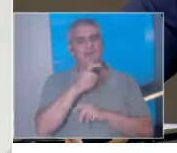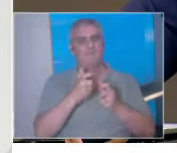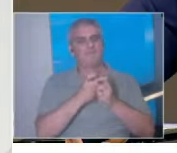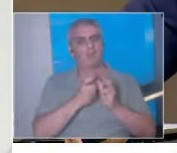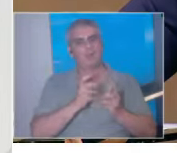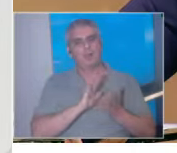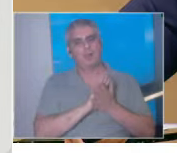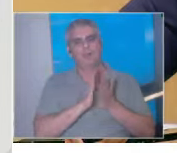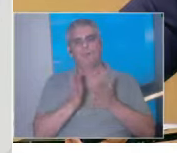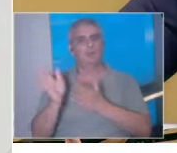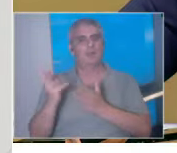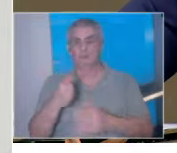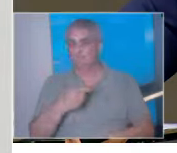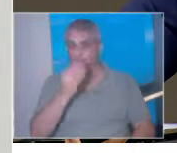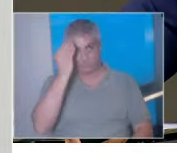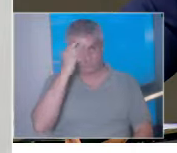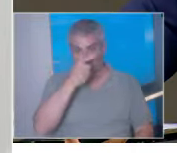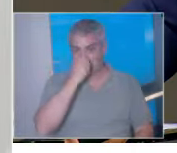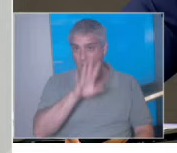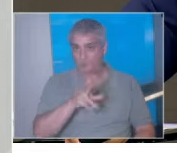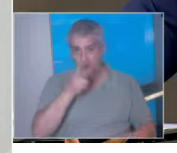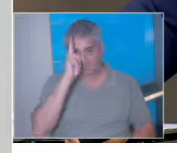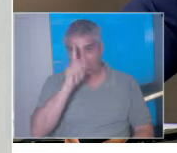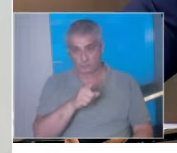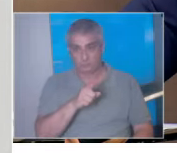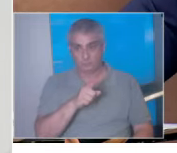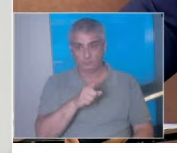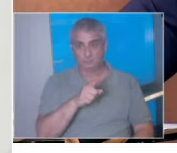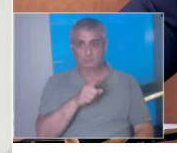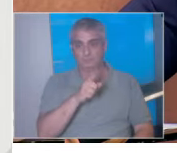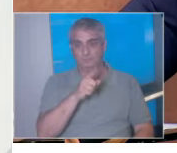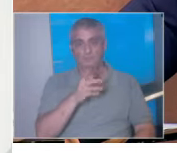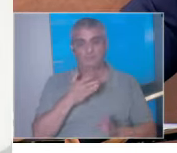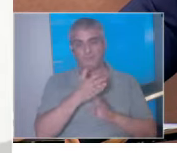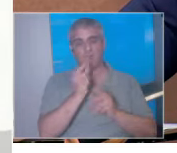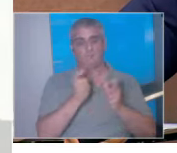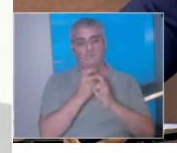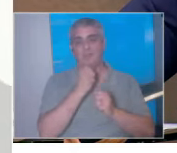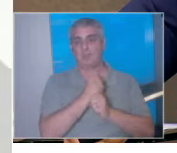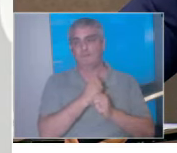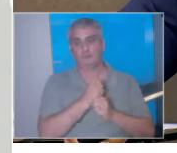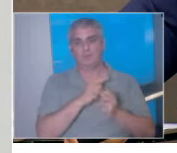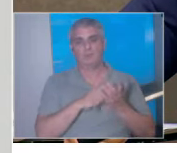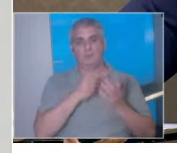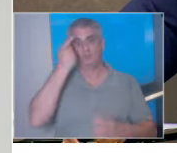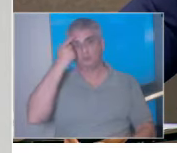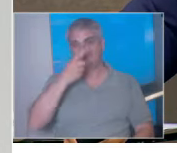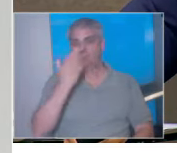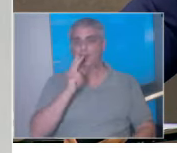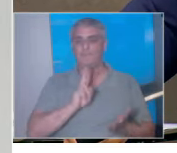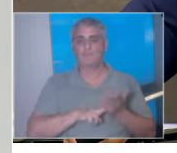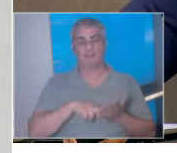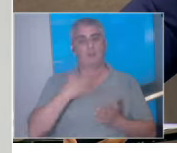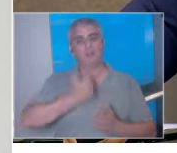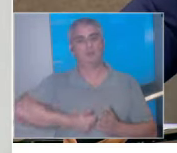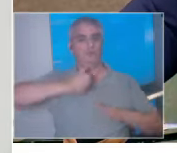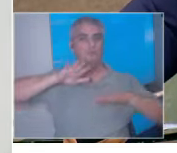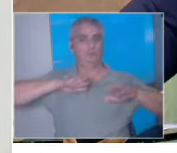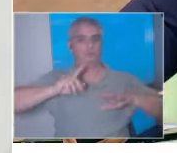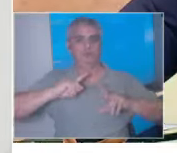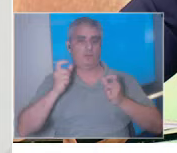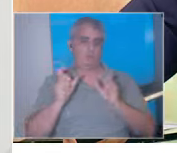המפלגה? להזכיר לך שהוא עזב את הליכוד, כן. בעצם. הלך עם העבודה, כיוון שהוא חשב שהיה מגיע לו להיות ראש ממשלה,